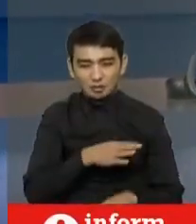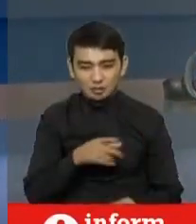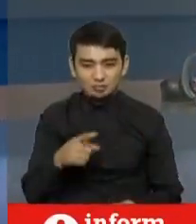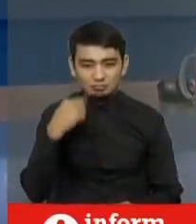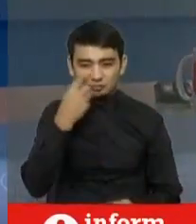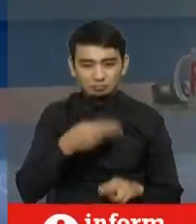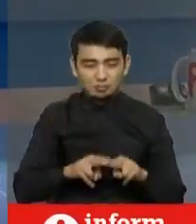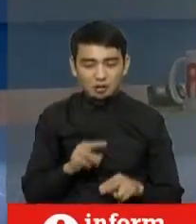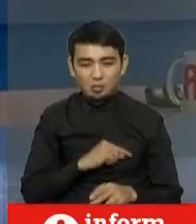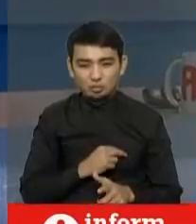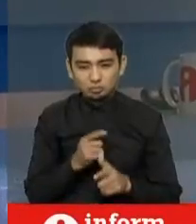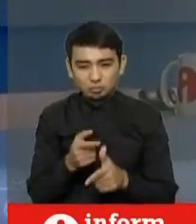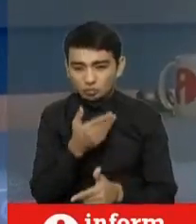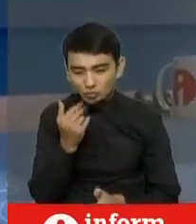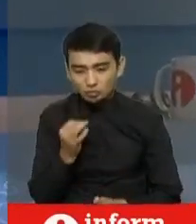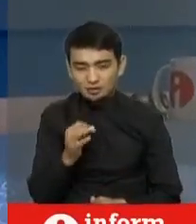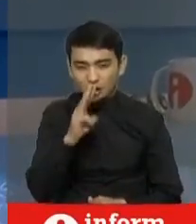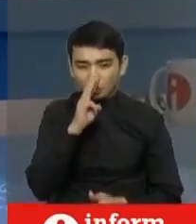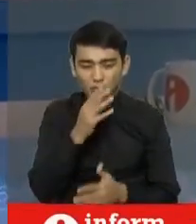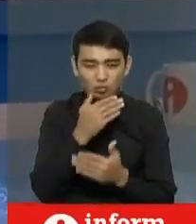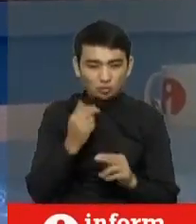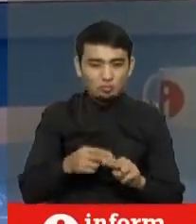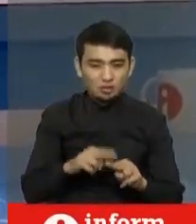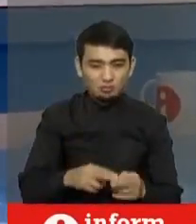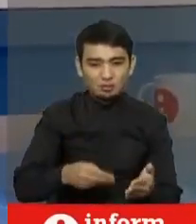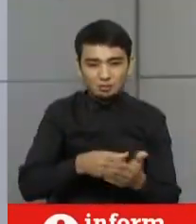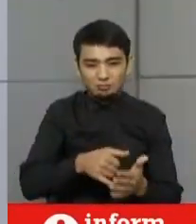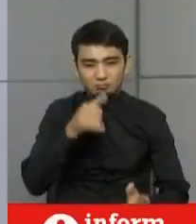борышкерлердің жұмысқа орналаспауы, тұрақты табыстың болмауы екен.